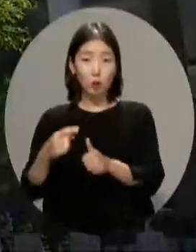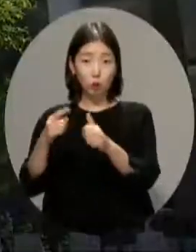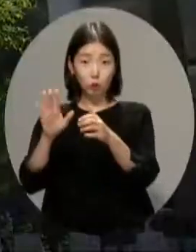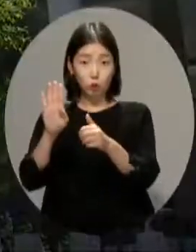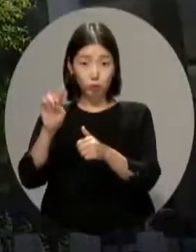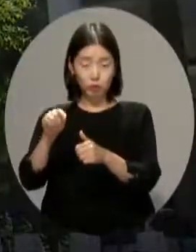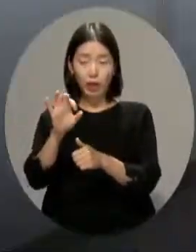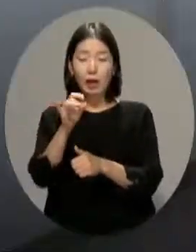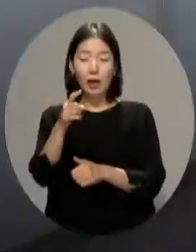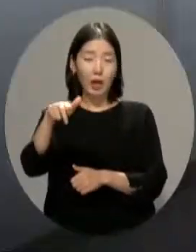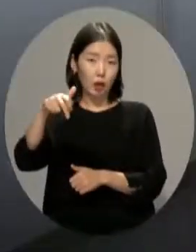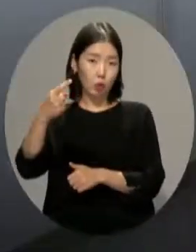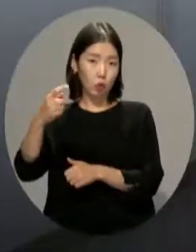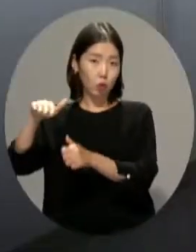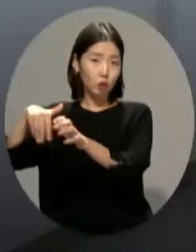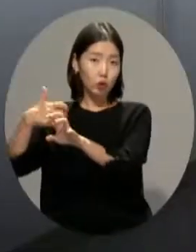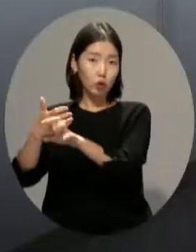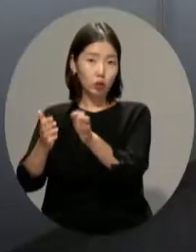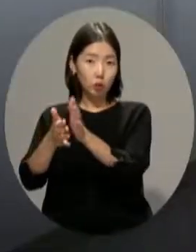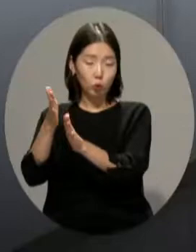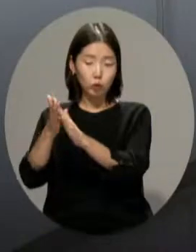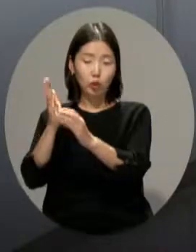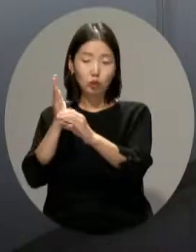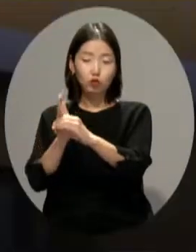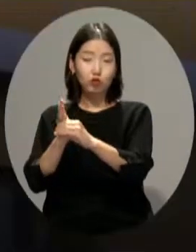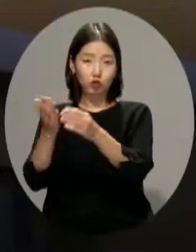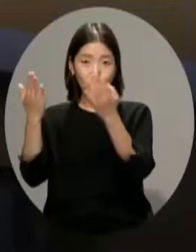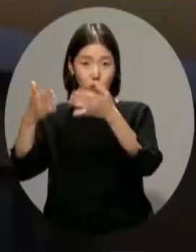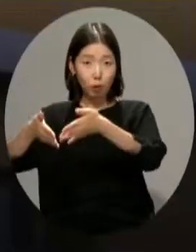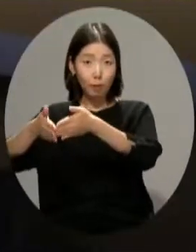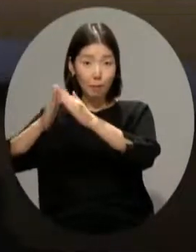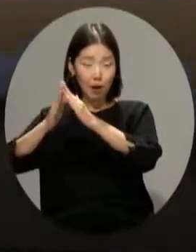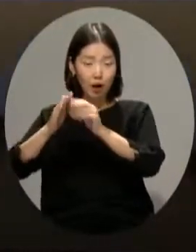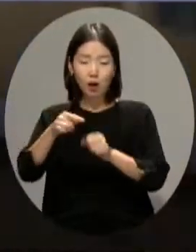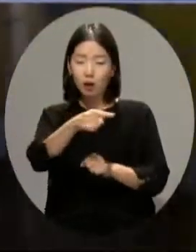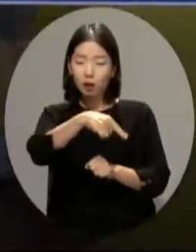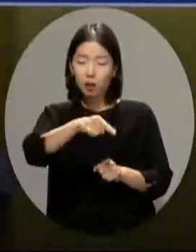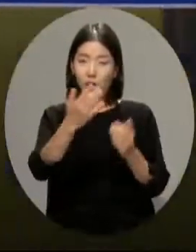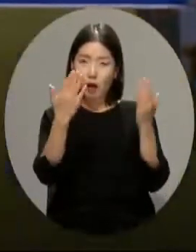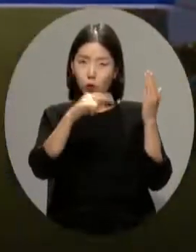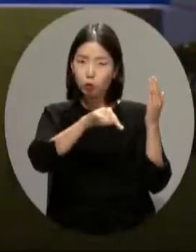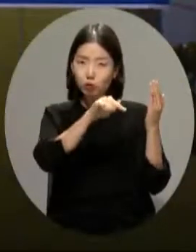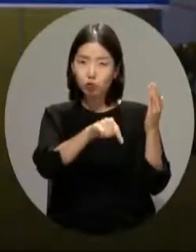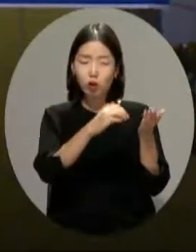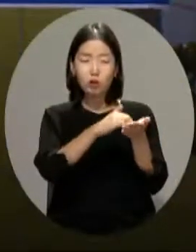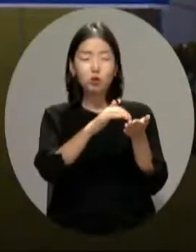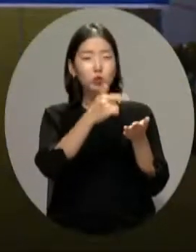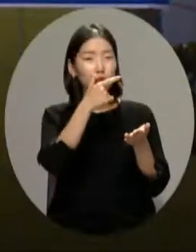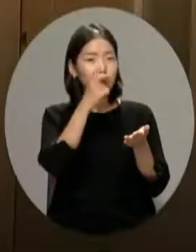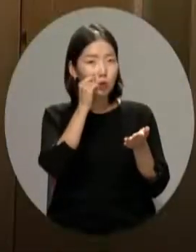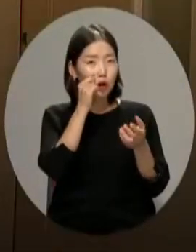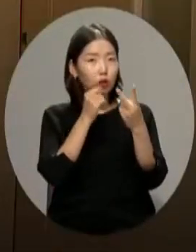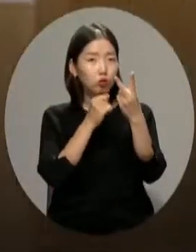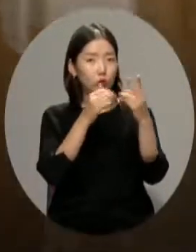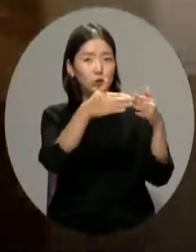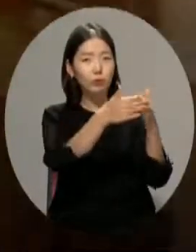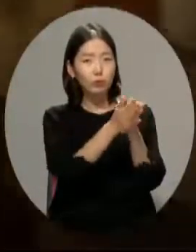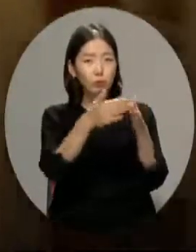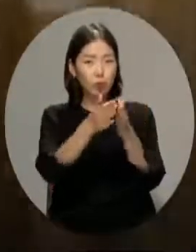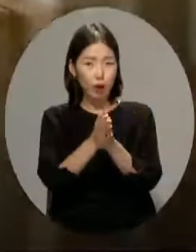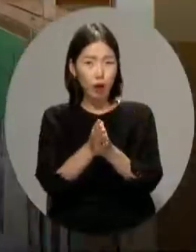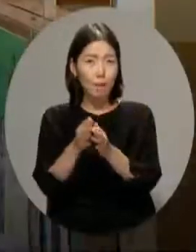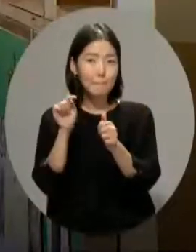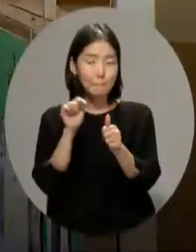교육부는 에코시티와 혁신도시에 중학교를 신설하는 대신 기존 학교들 가운데 학생 수가 적은 두 곳을